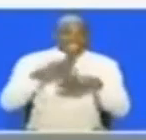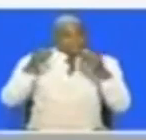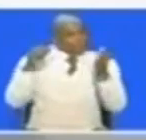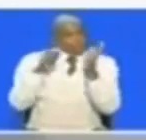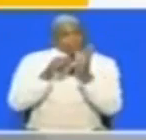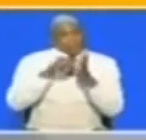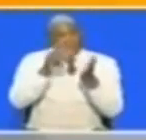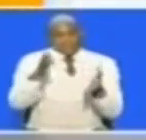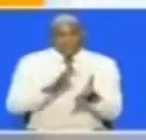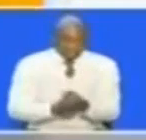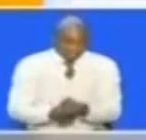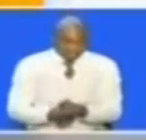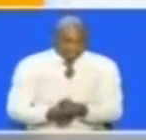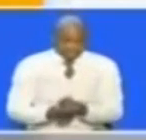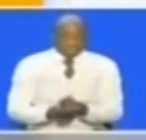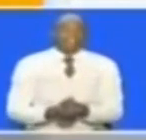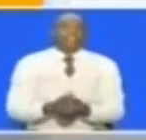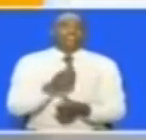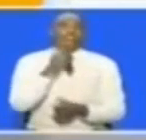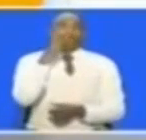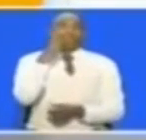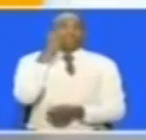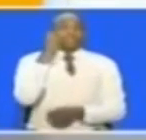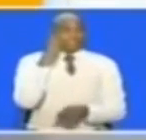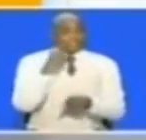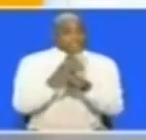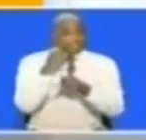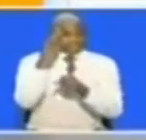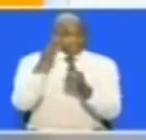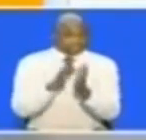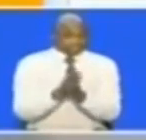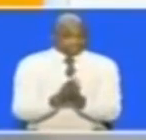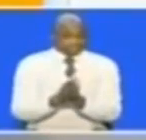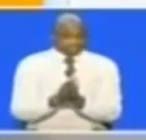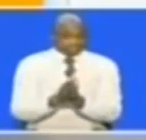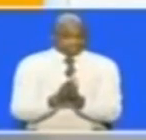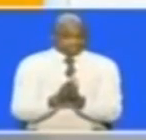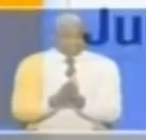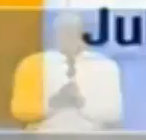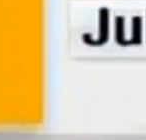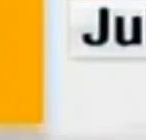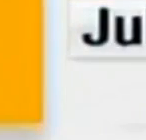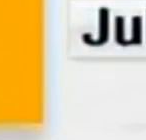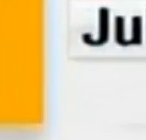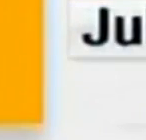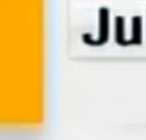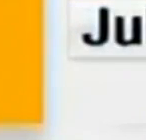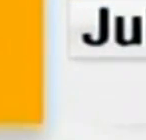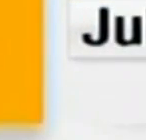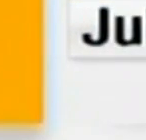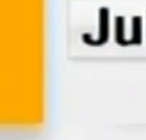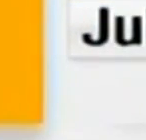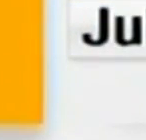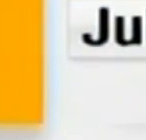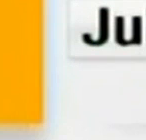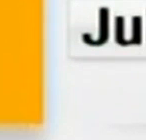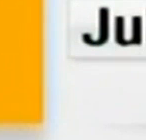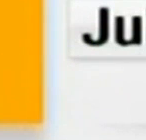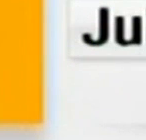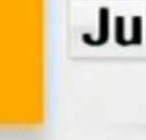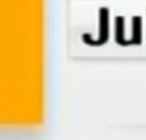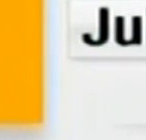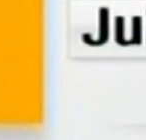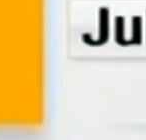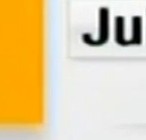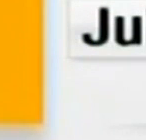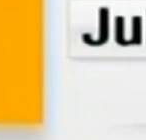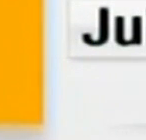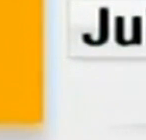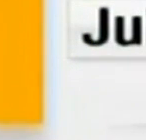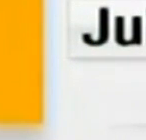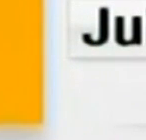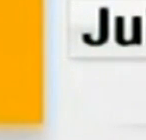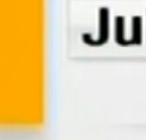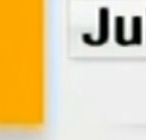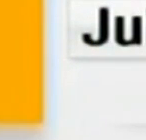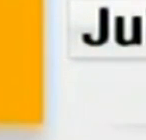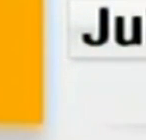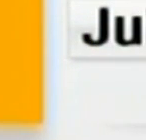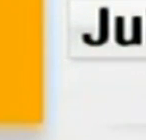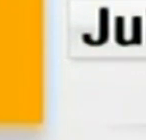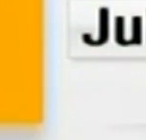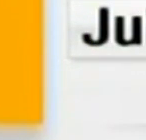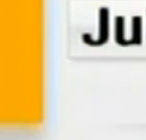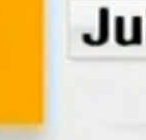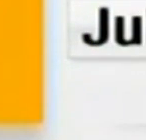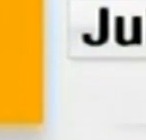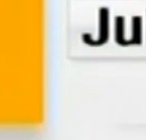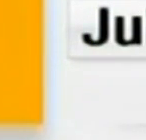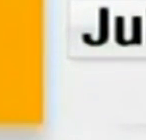problem can go. Mwaka 2013, Kachapin na Lonyangapuo walitembea pamoja chamani KANU, Lonyangapuo akishinda useneta kwa